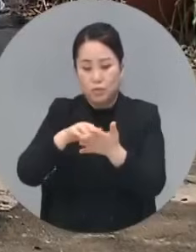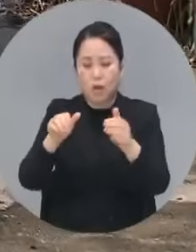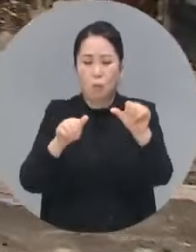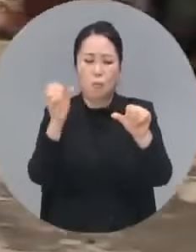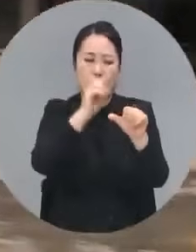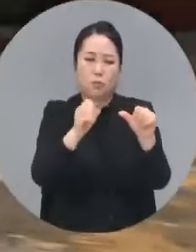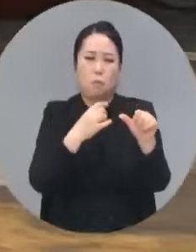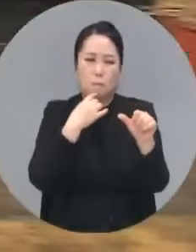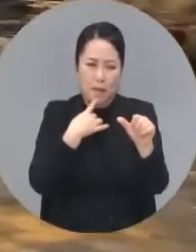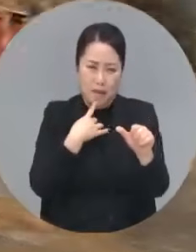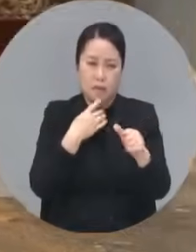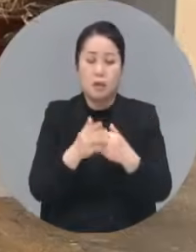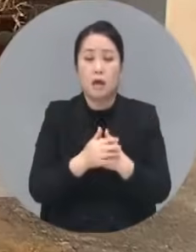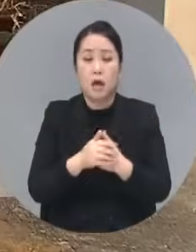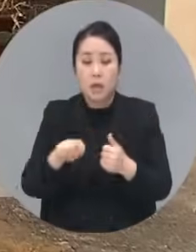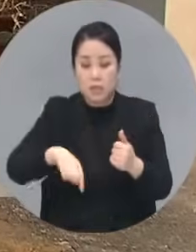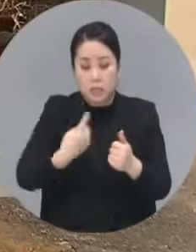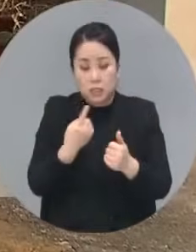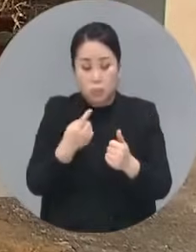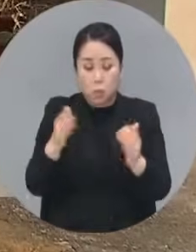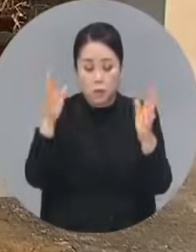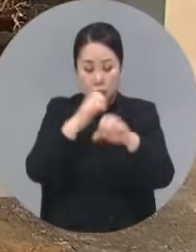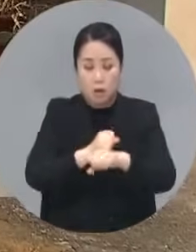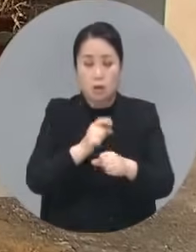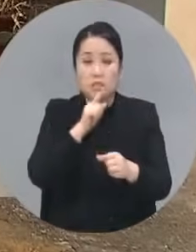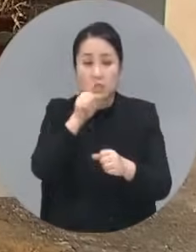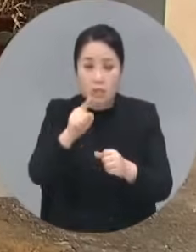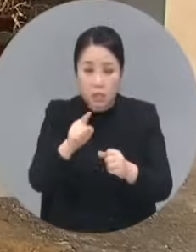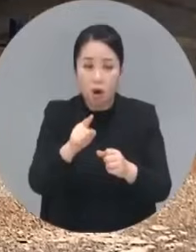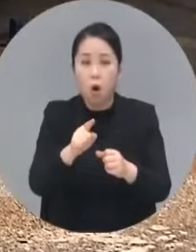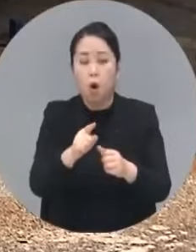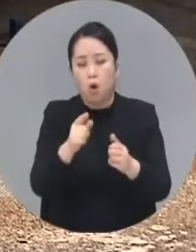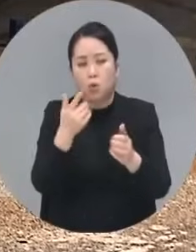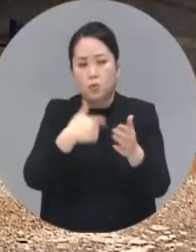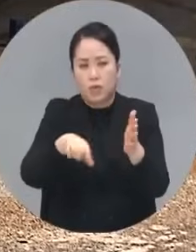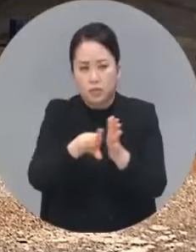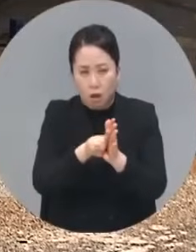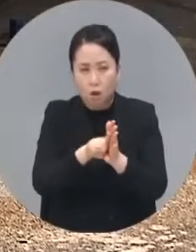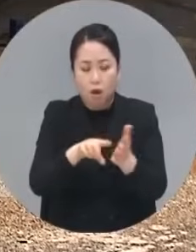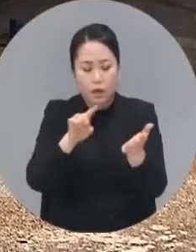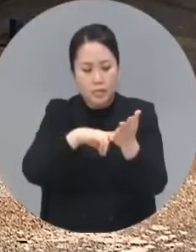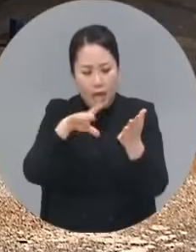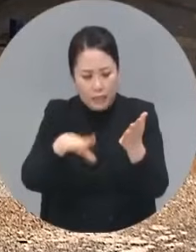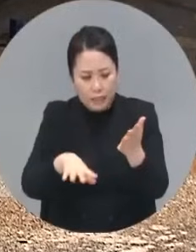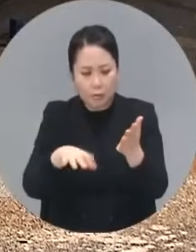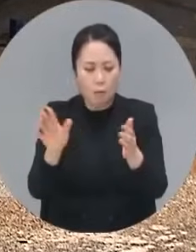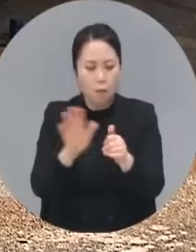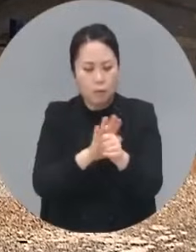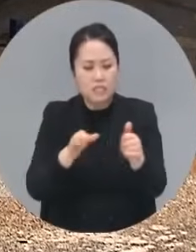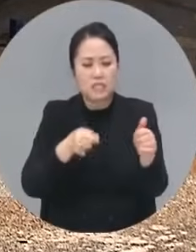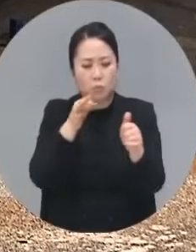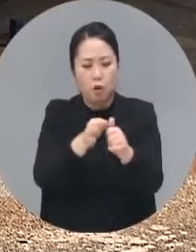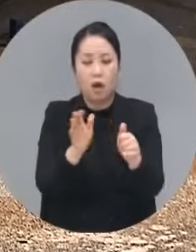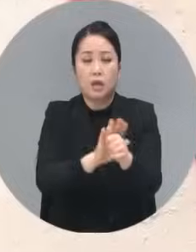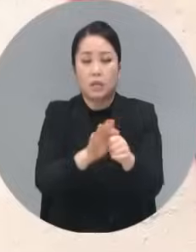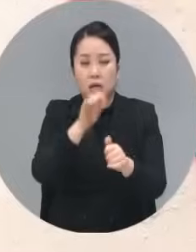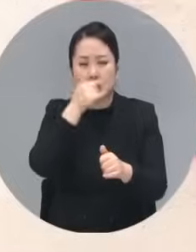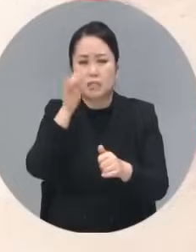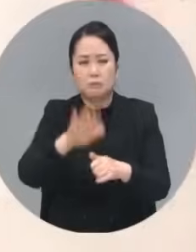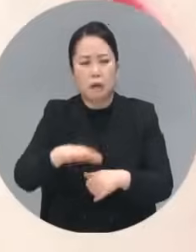자발적인 철거를 유도하기 위해 부산시와 정부가 비용 지원과 세제 혜택을 내놨지만 효과를 기대하긴